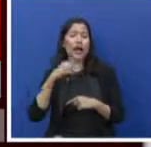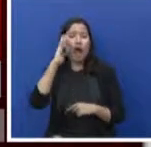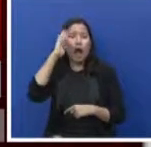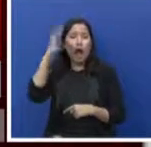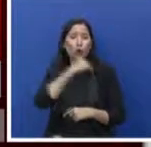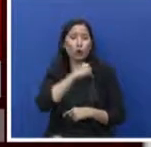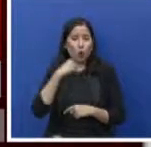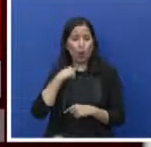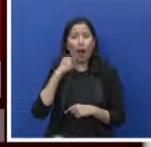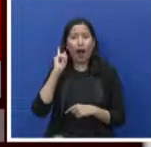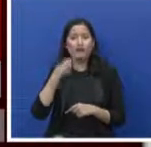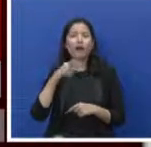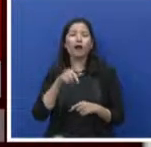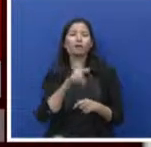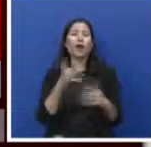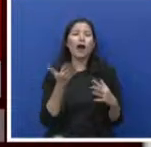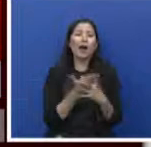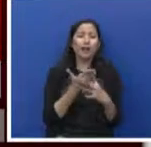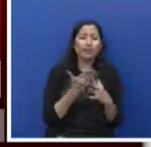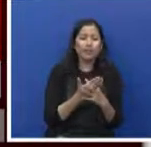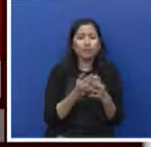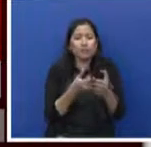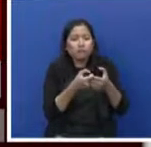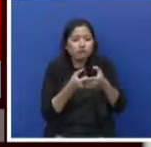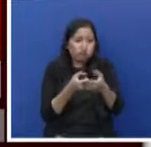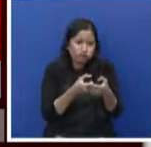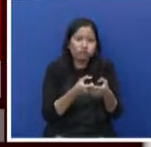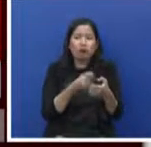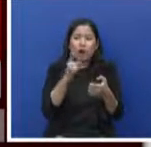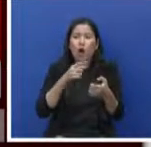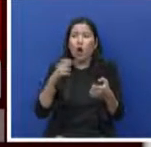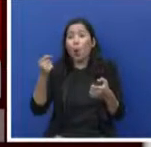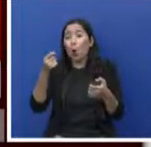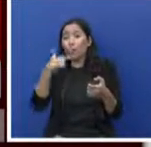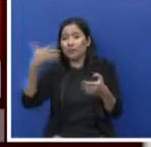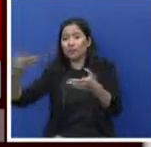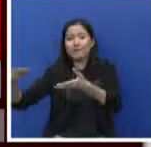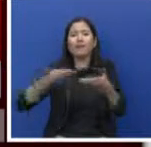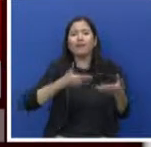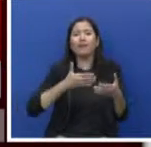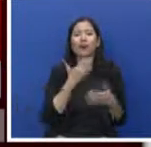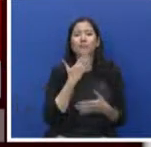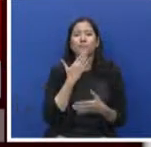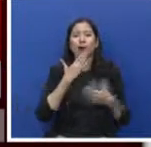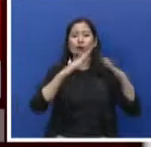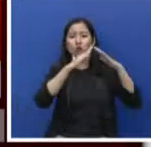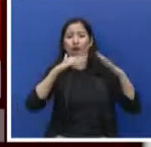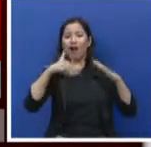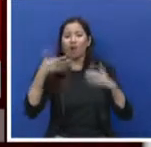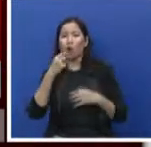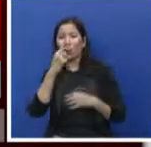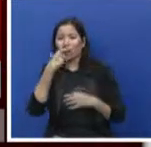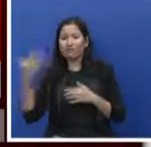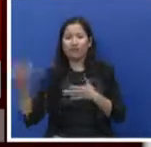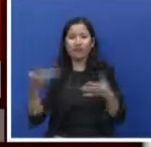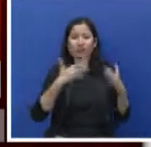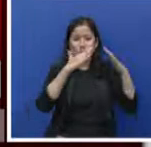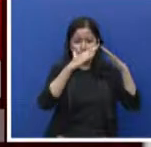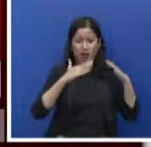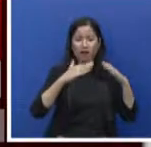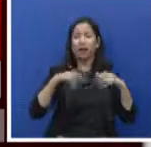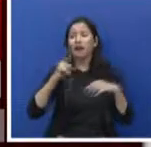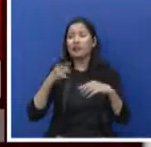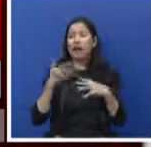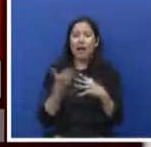maupun akses kemudahan mendapatkan obat di rumah. Dan yang belakangan ini kita laksanakan akses